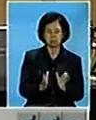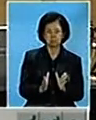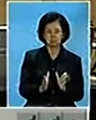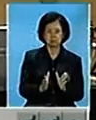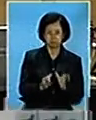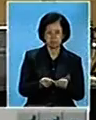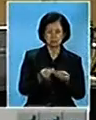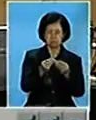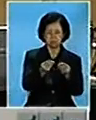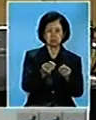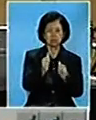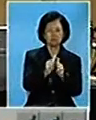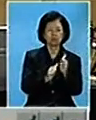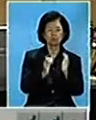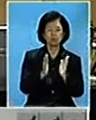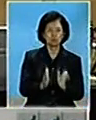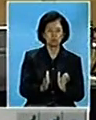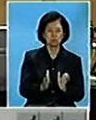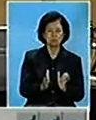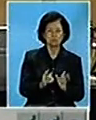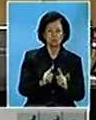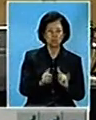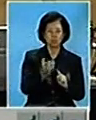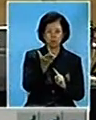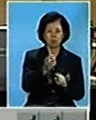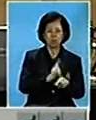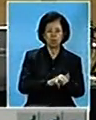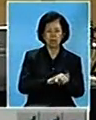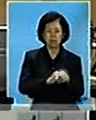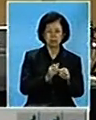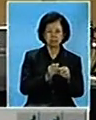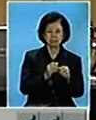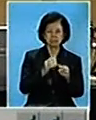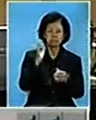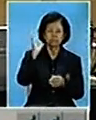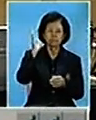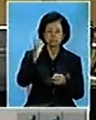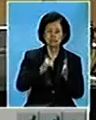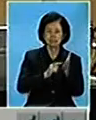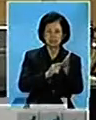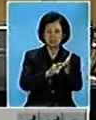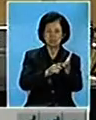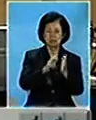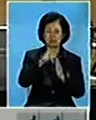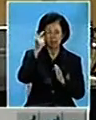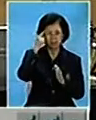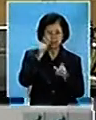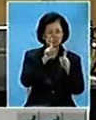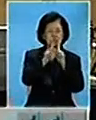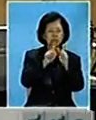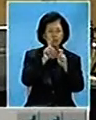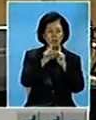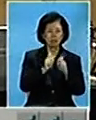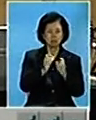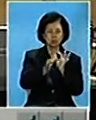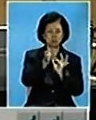ทุกท่านแต่ขอเวลาในการอภิปรายเพื่อเสนอความเห็นของท่านในการซักถามตัว